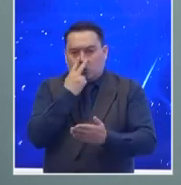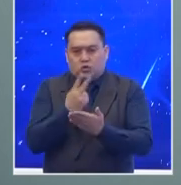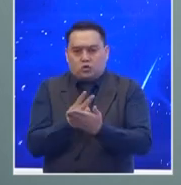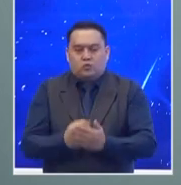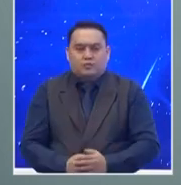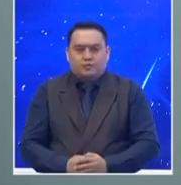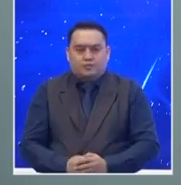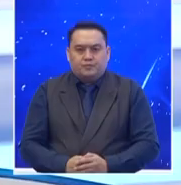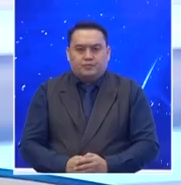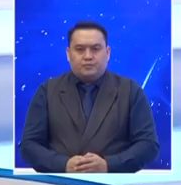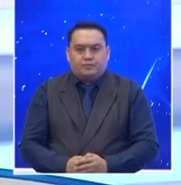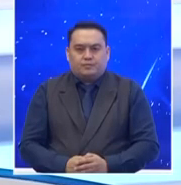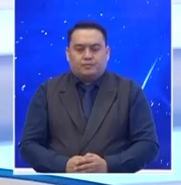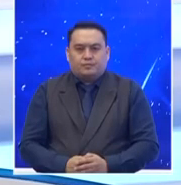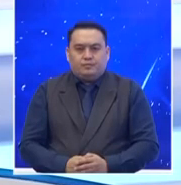мақсатында.